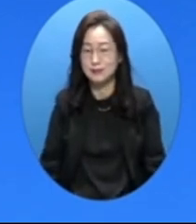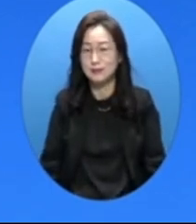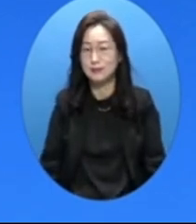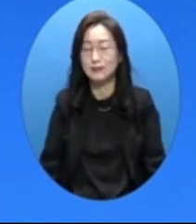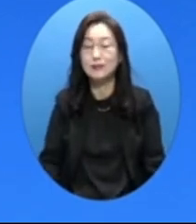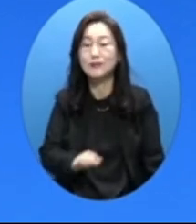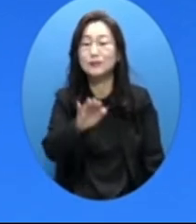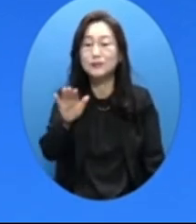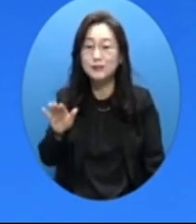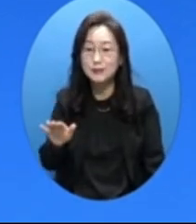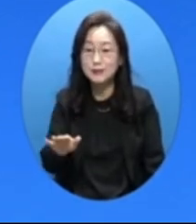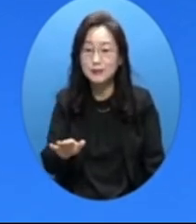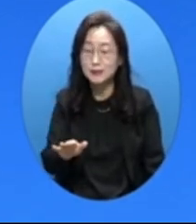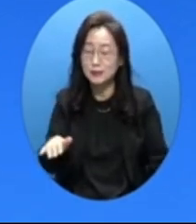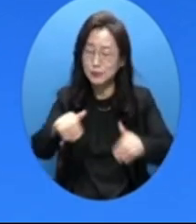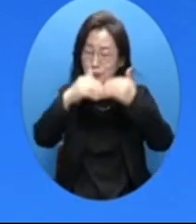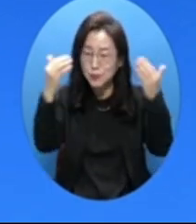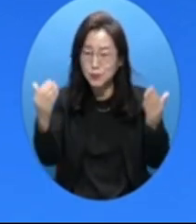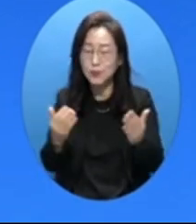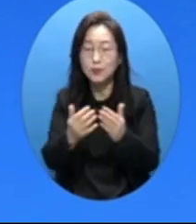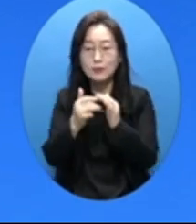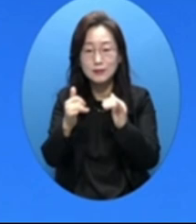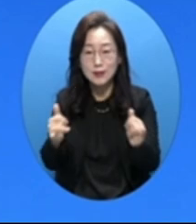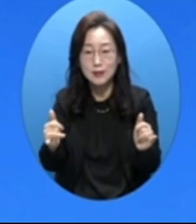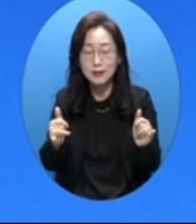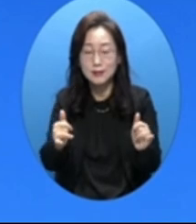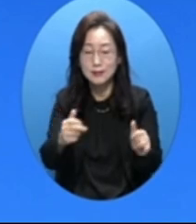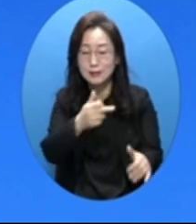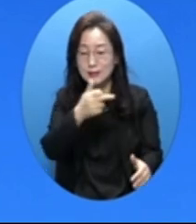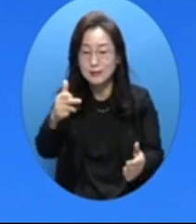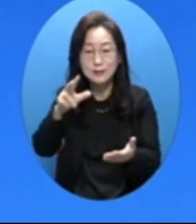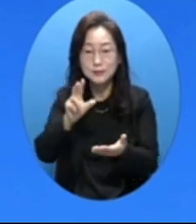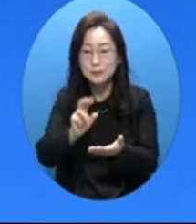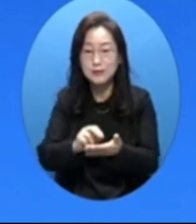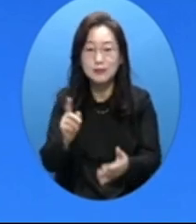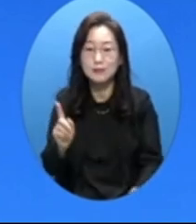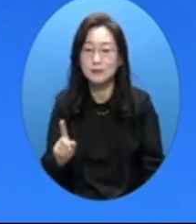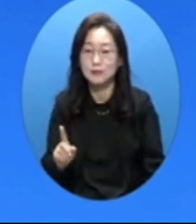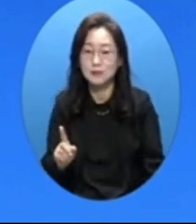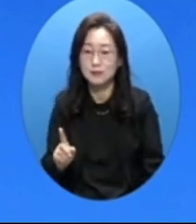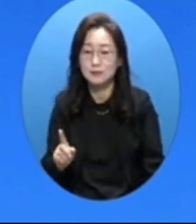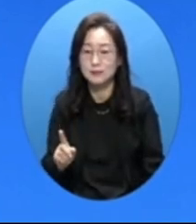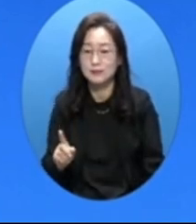우리 문상에게 가장 큰 문제가 있다고 하면